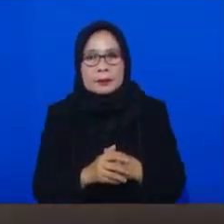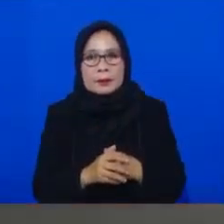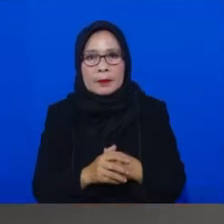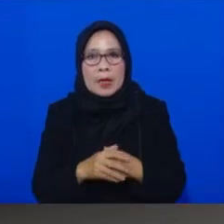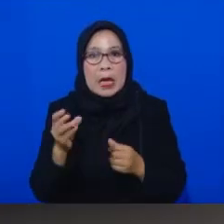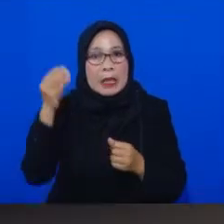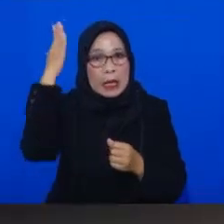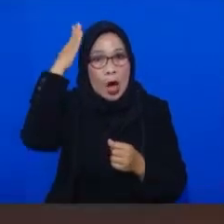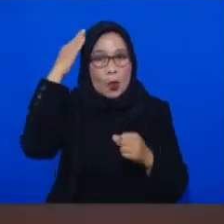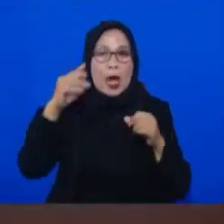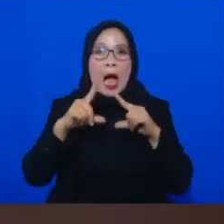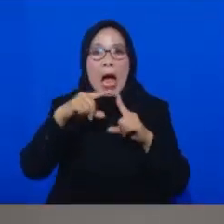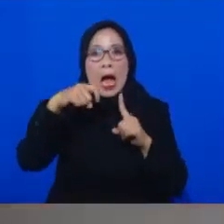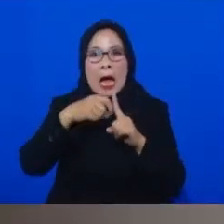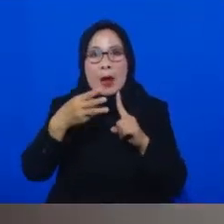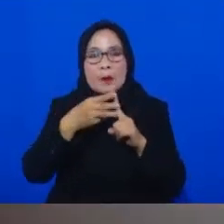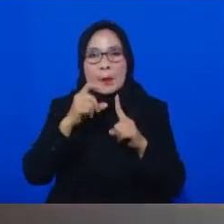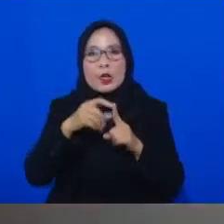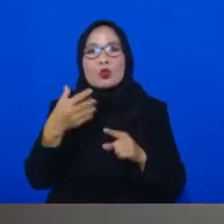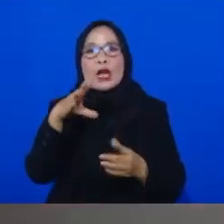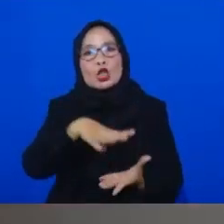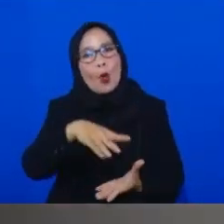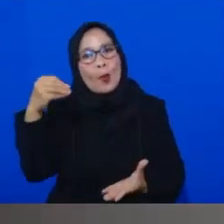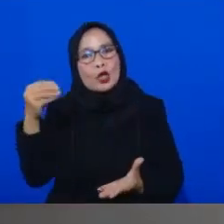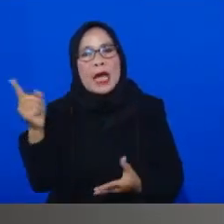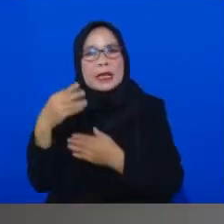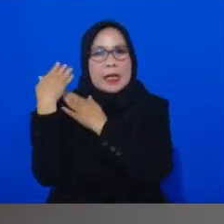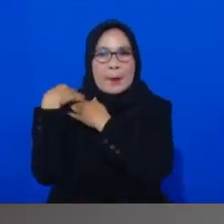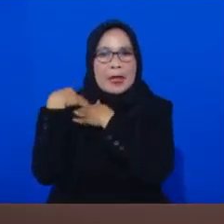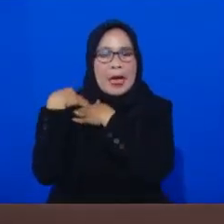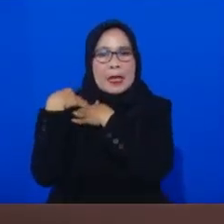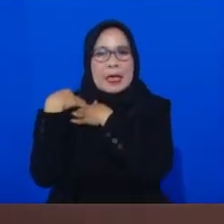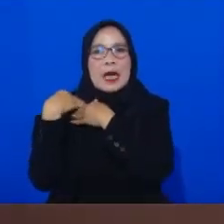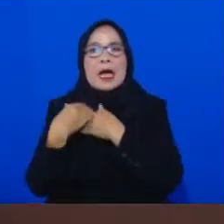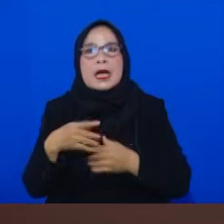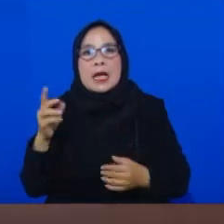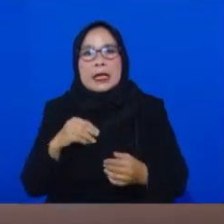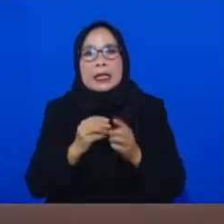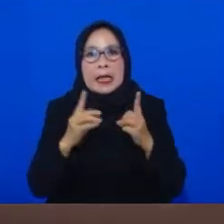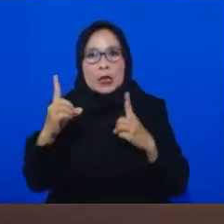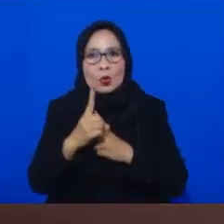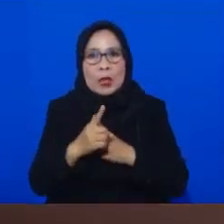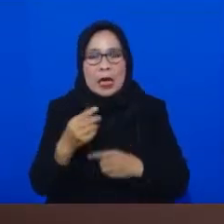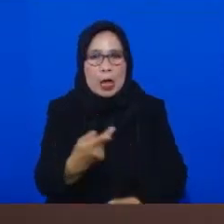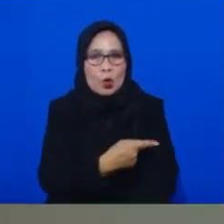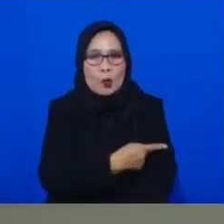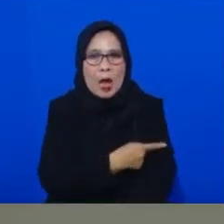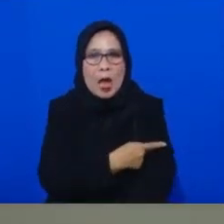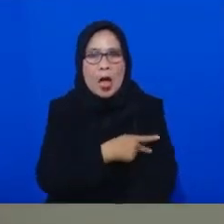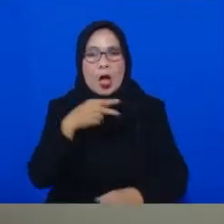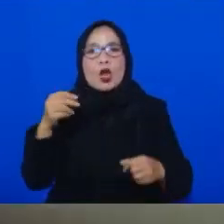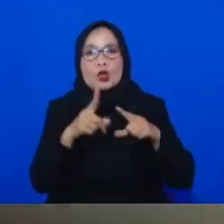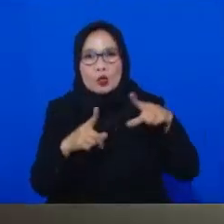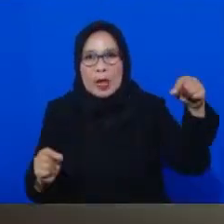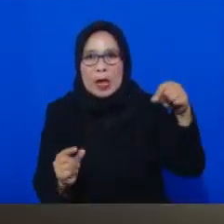Diketahui AKBP Akhirudin telah dicopot dari jabatannya sebagai Kepala Biro Operasi Direktorat Narkoba Polda Sumut setelah kasus